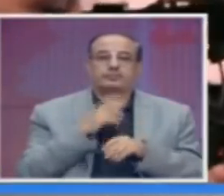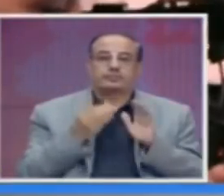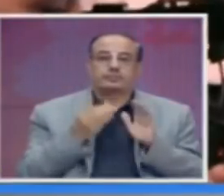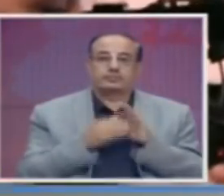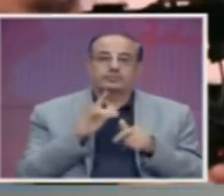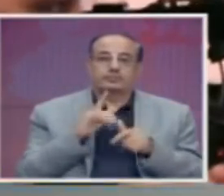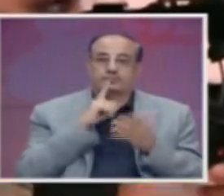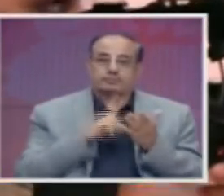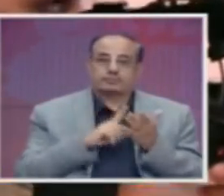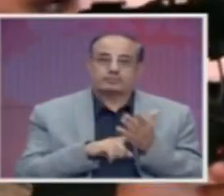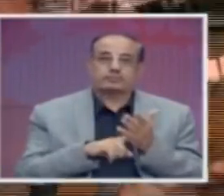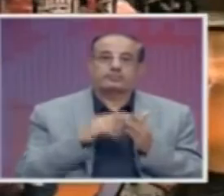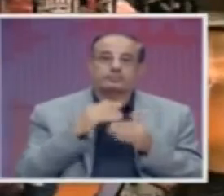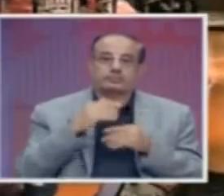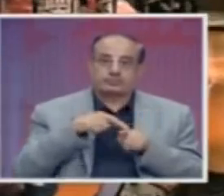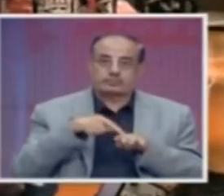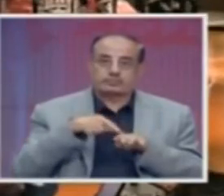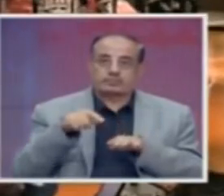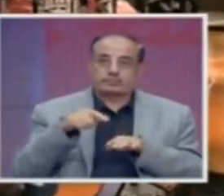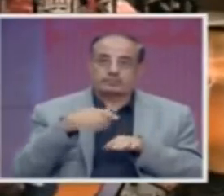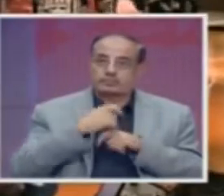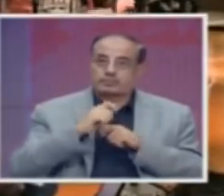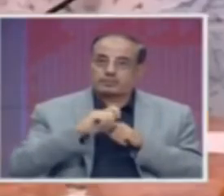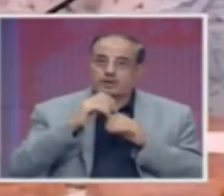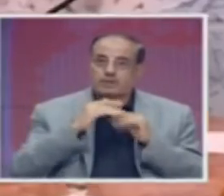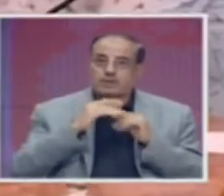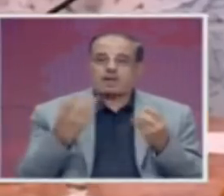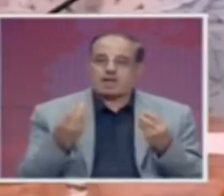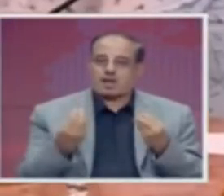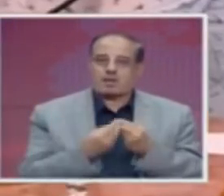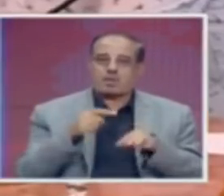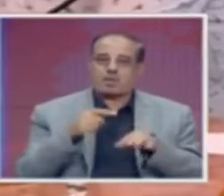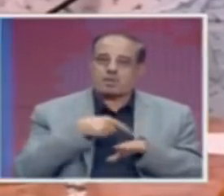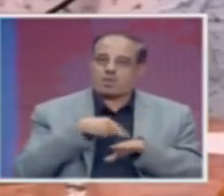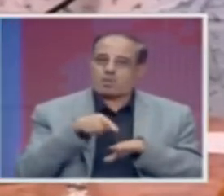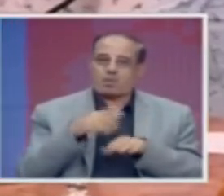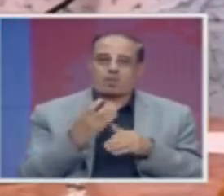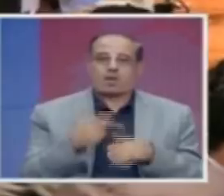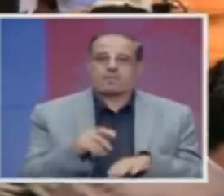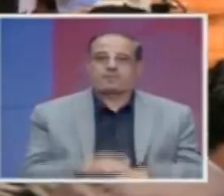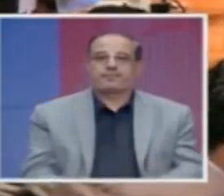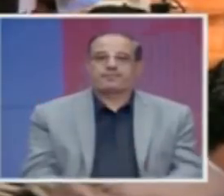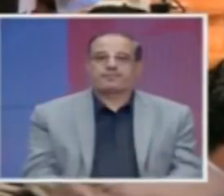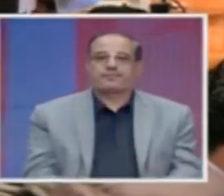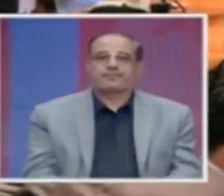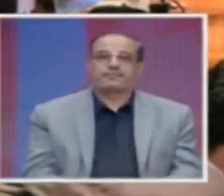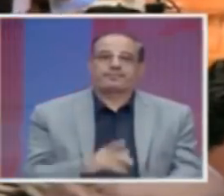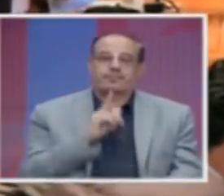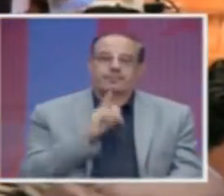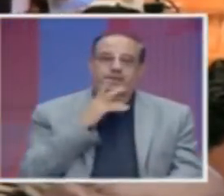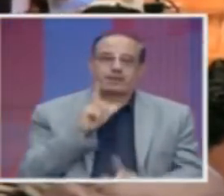في تاكيد على ان المسافات لم ولن تكون عائقا بين مصر وطيورها في الخارج. سارة